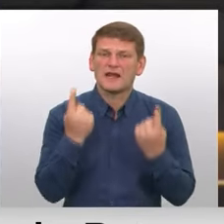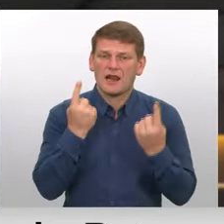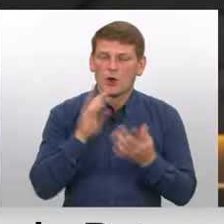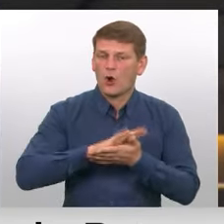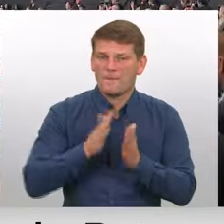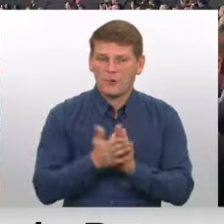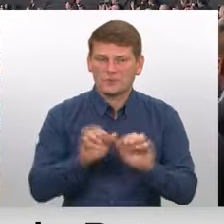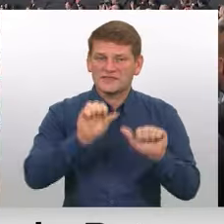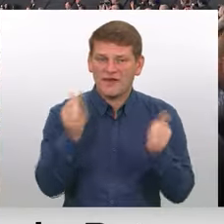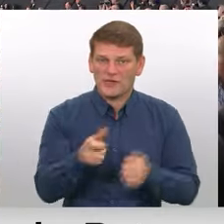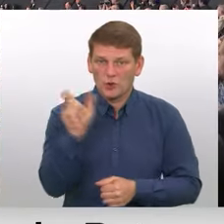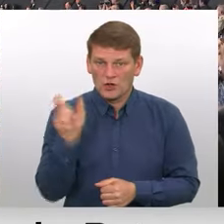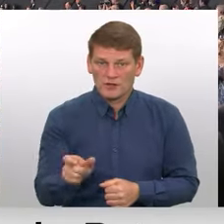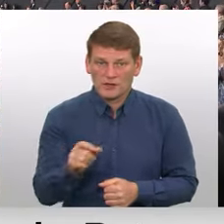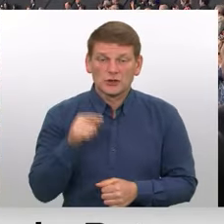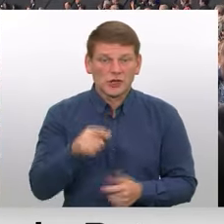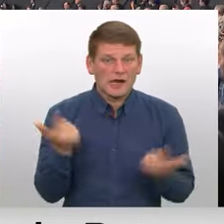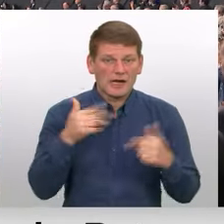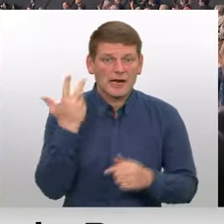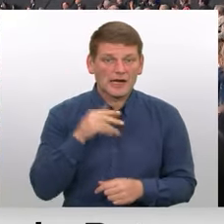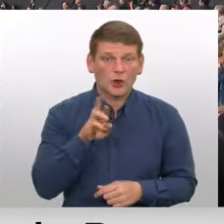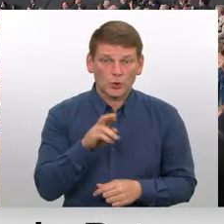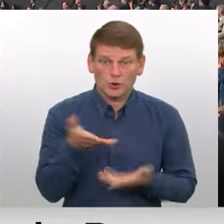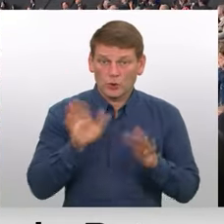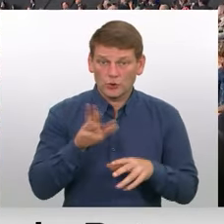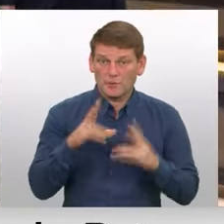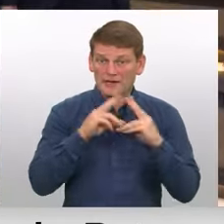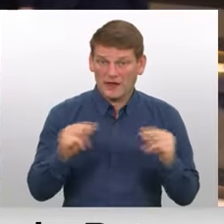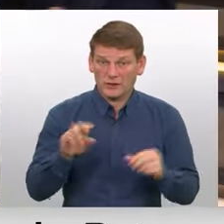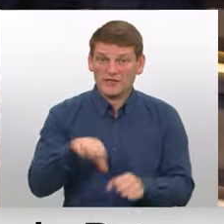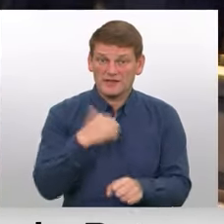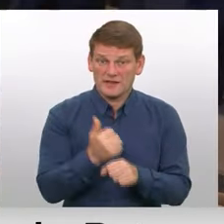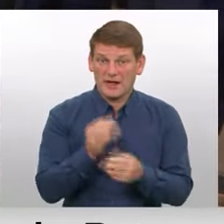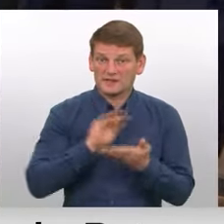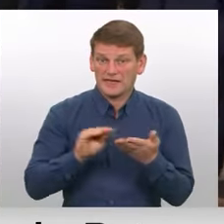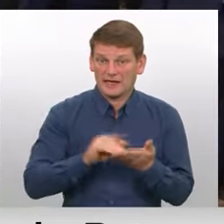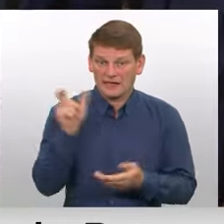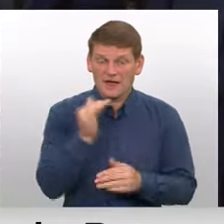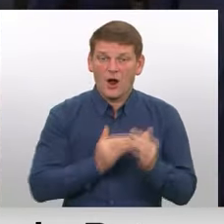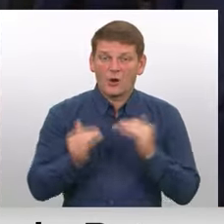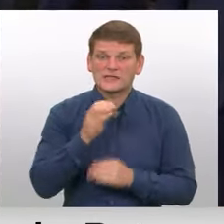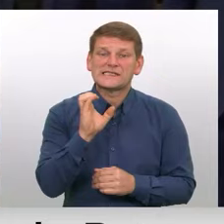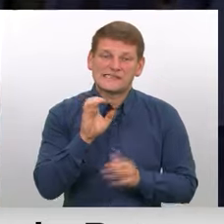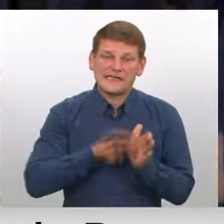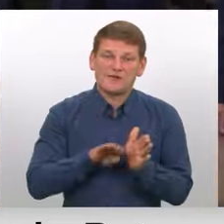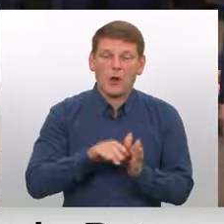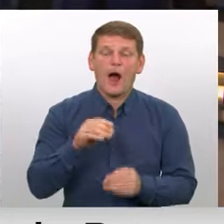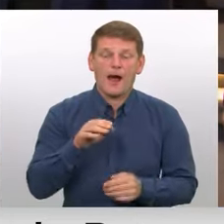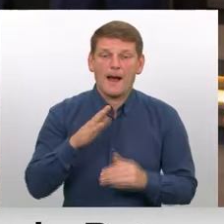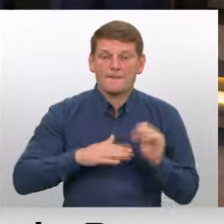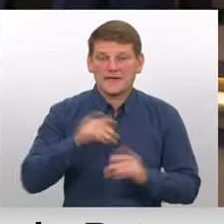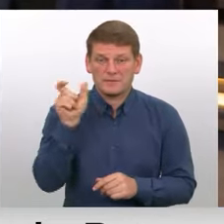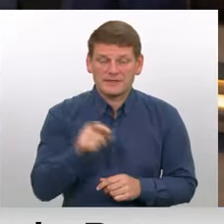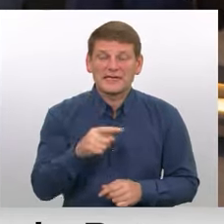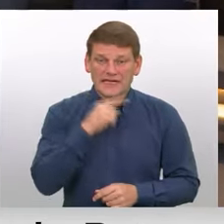kompromisu veidotāju. Un šajā laikā, kad Rute kļūst par NATO ģenerāla sekretāru augstāko civilu amatpersonu, Krievijas